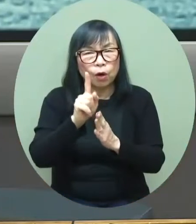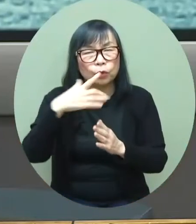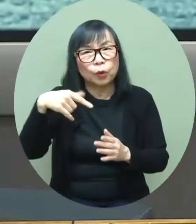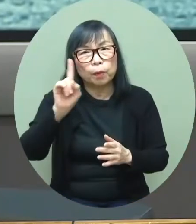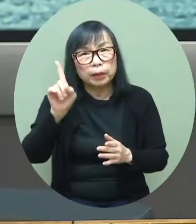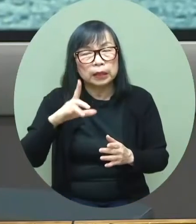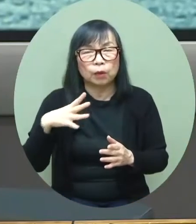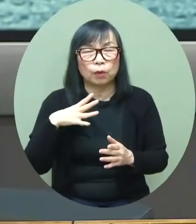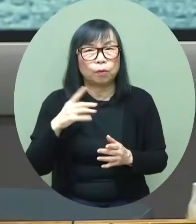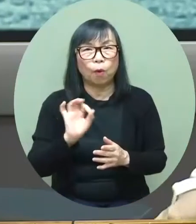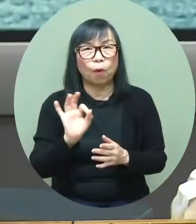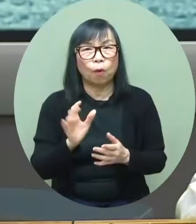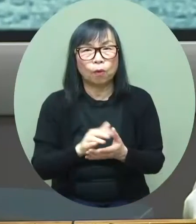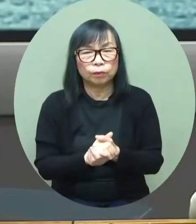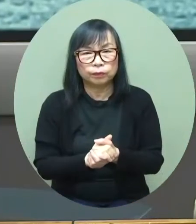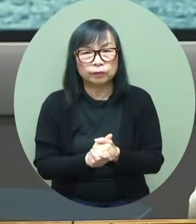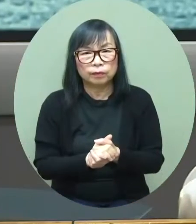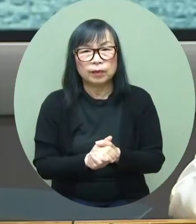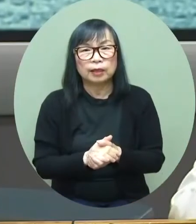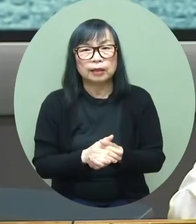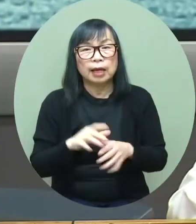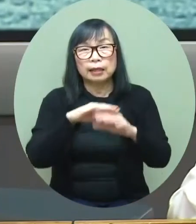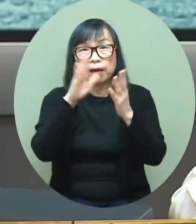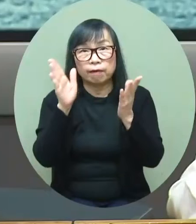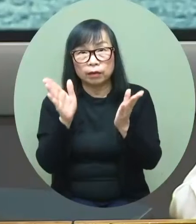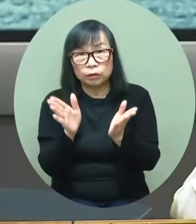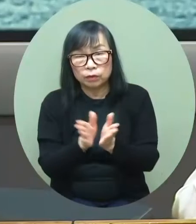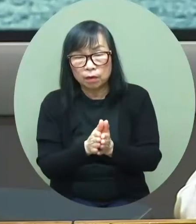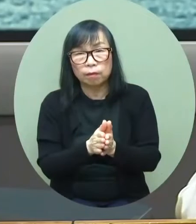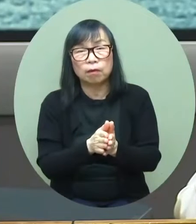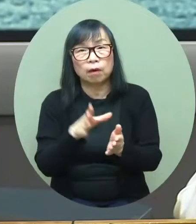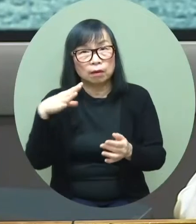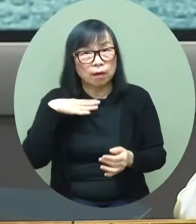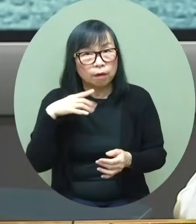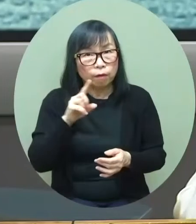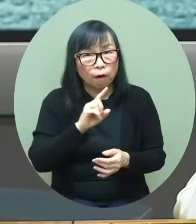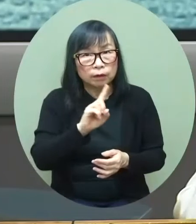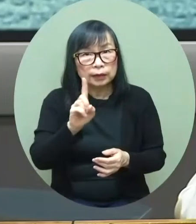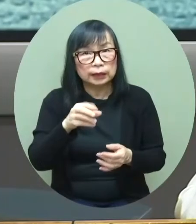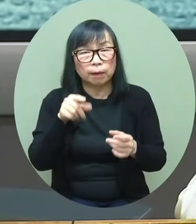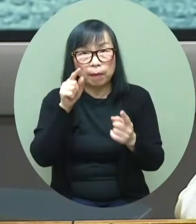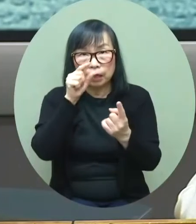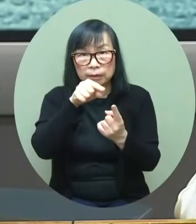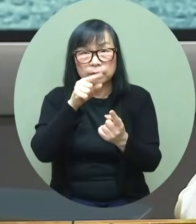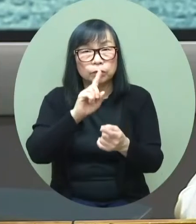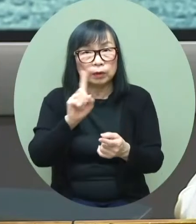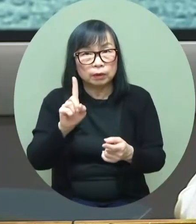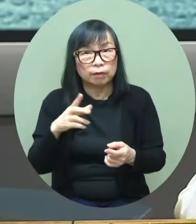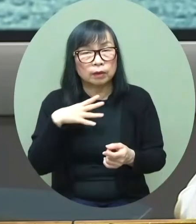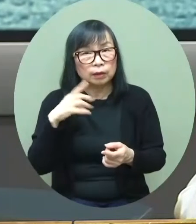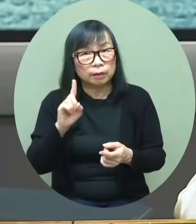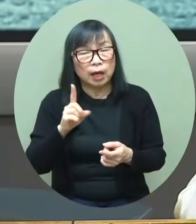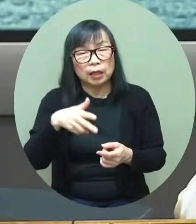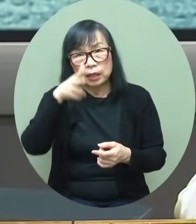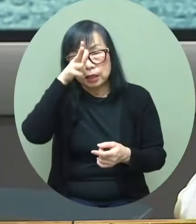況就會點樣嘅嚇，咁當然都係會整體睇下個趨勢啦，同埋睇下各項指標嘅情況啦。咁我知道